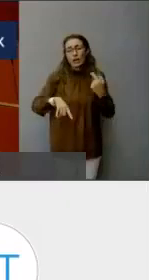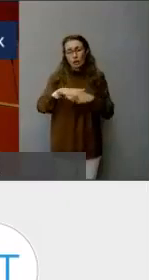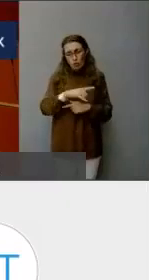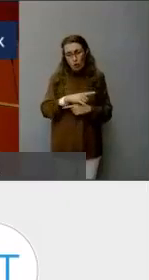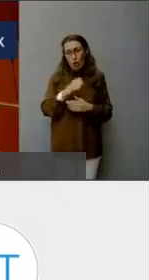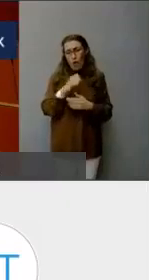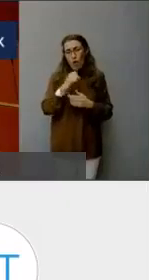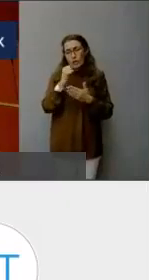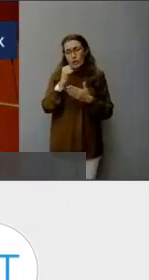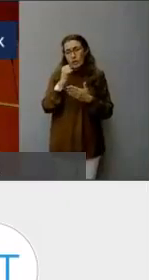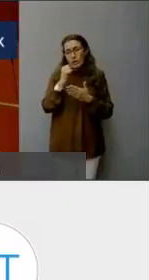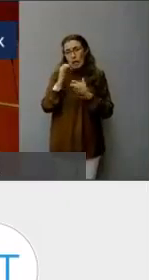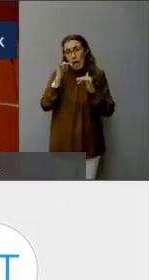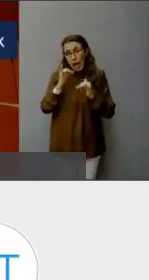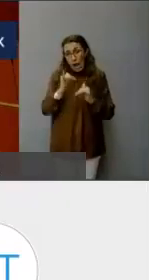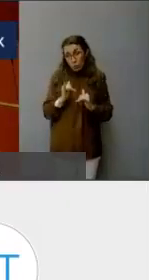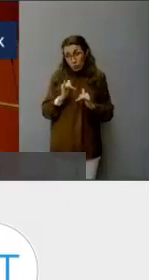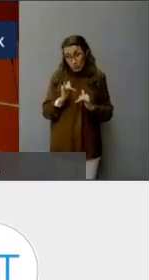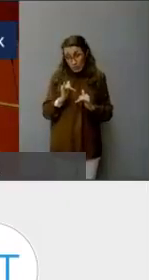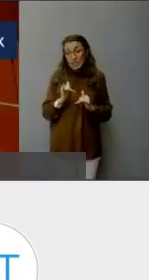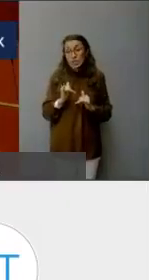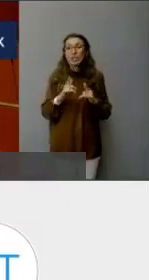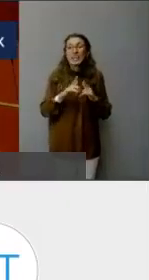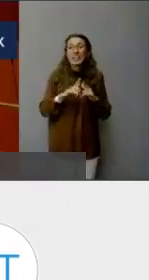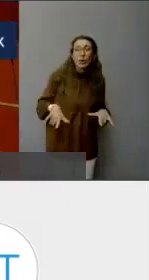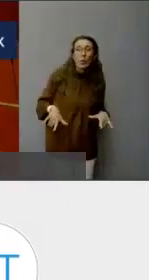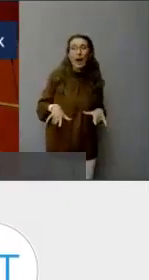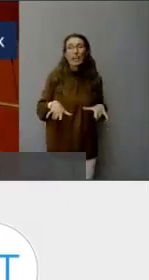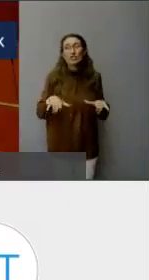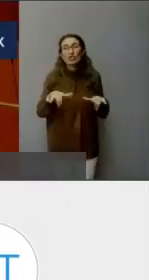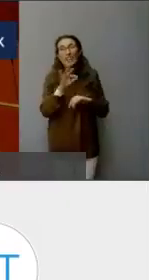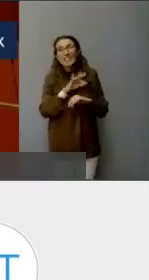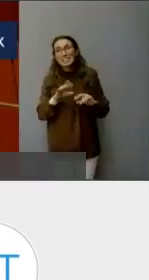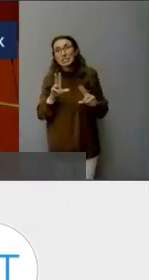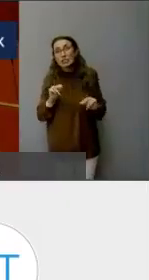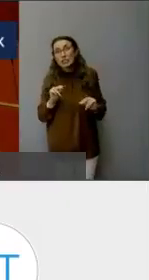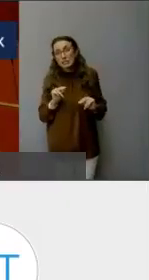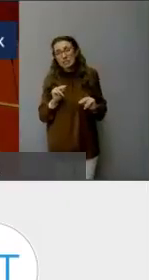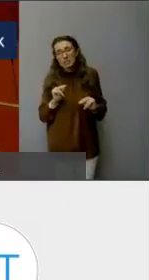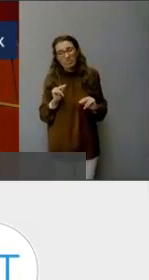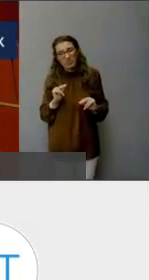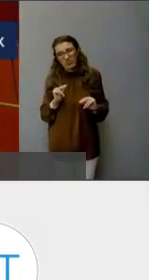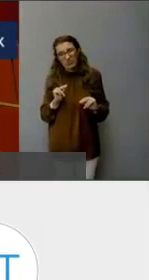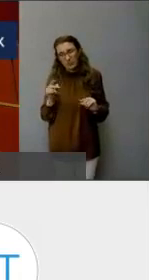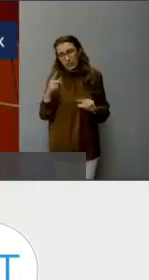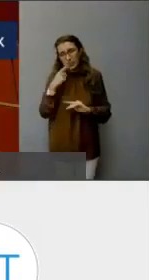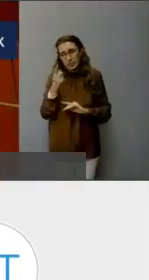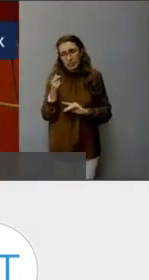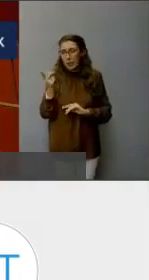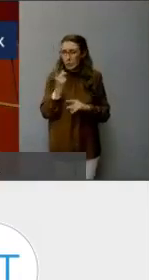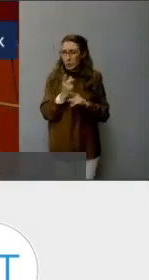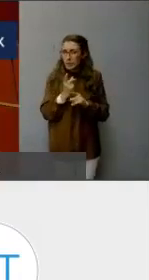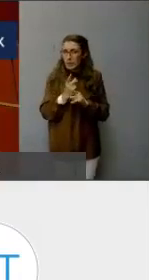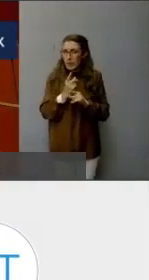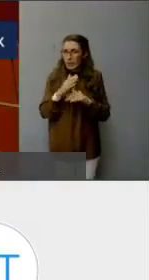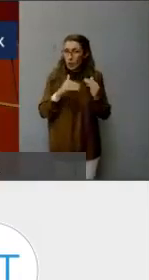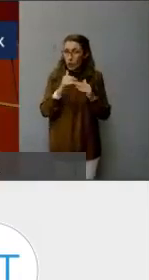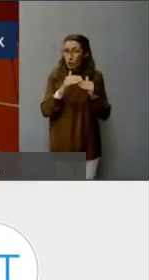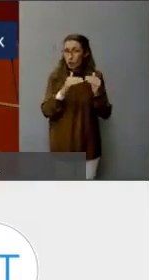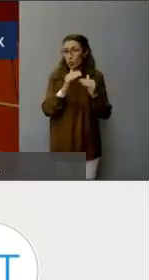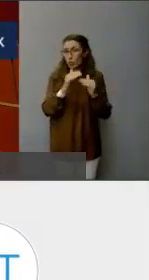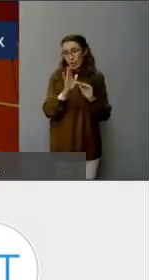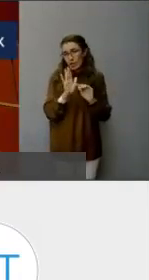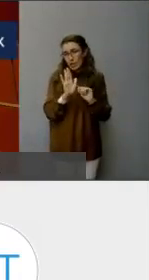linguaggio architettoniche innovativo ma forse abroghiamo la diciamo che deve costruire nel secondo e linguaggio